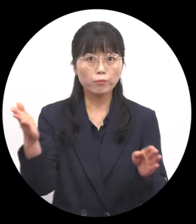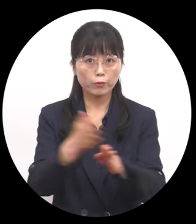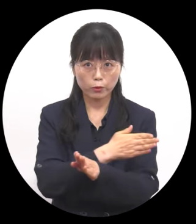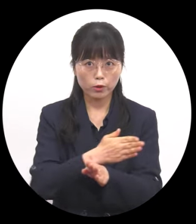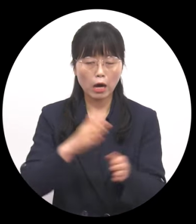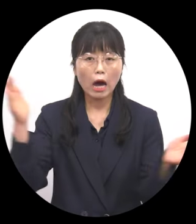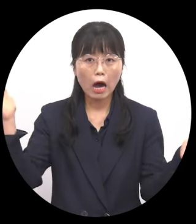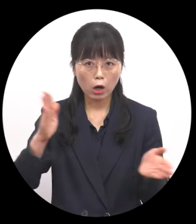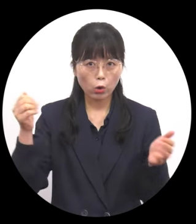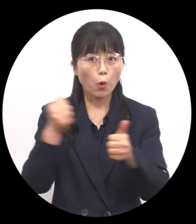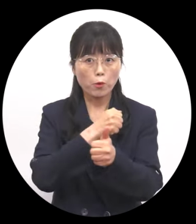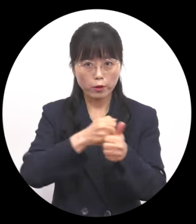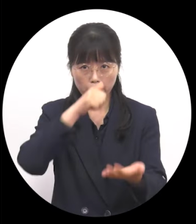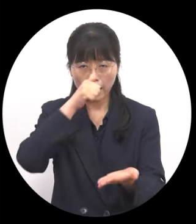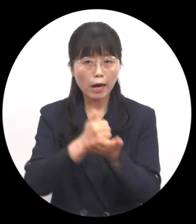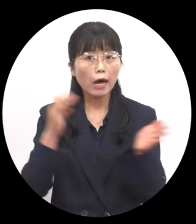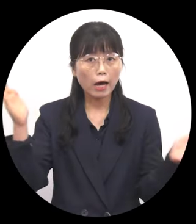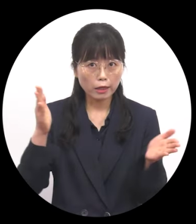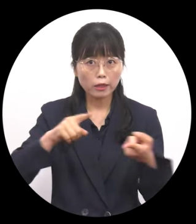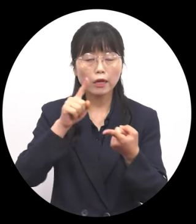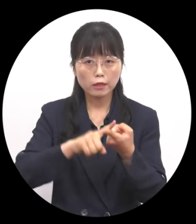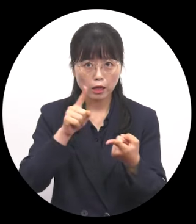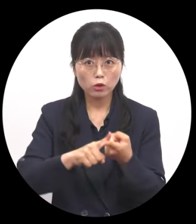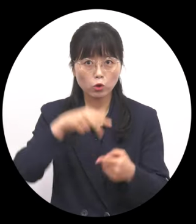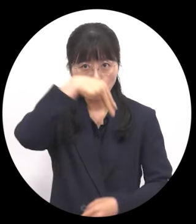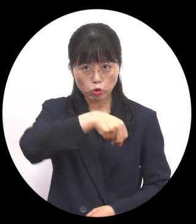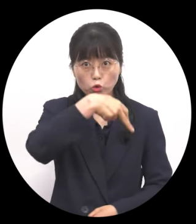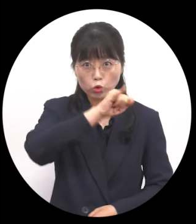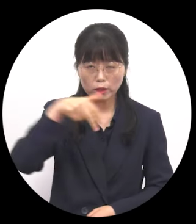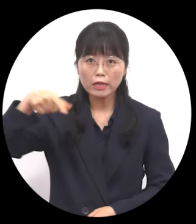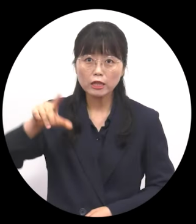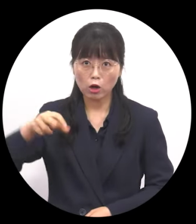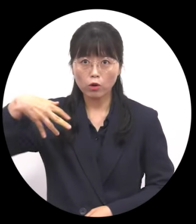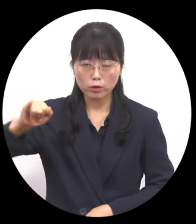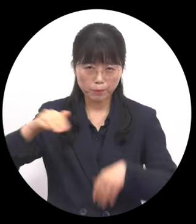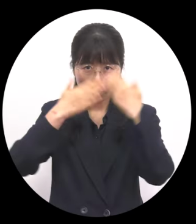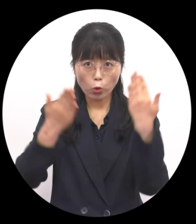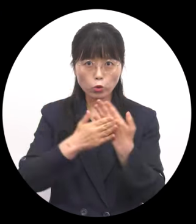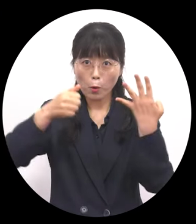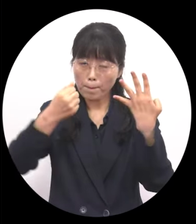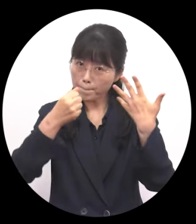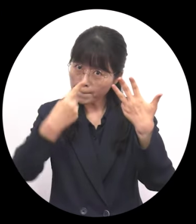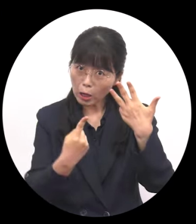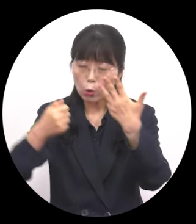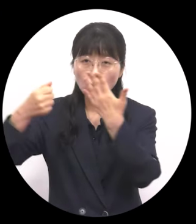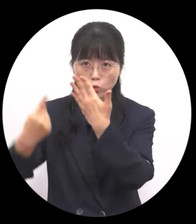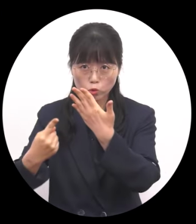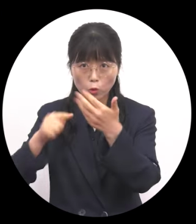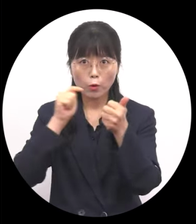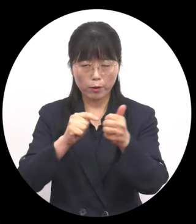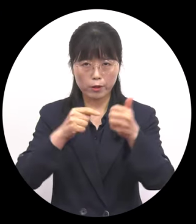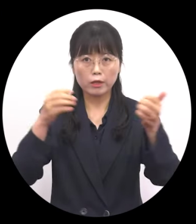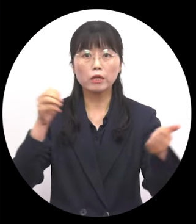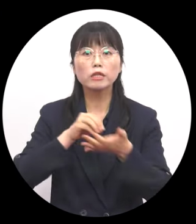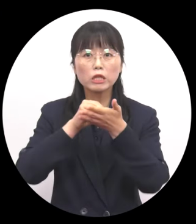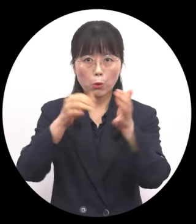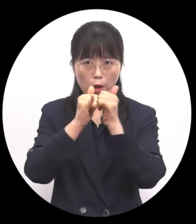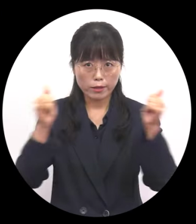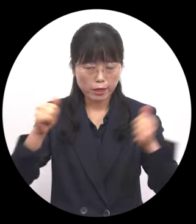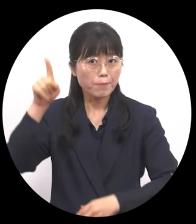2025학년도부터는 학교폭력 가해 학생에 대해서 수시와 정시 모두 8호와 9호를 받은 지원자는